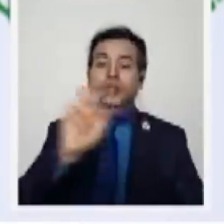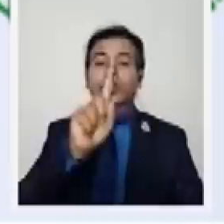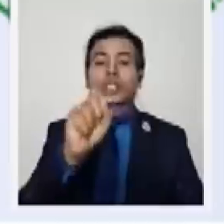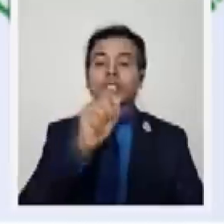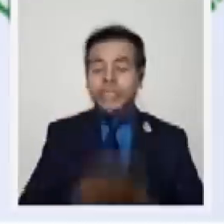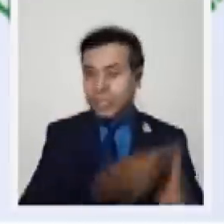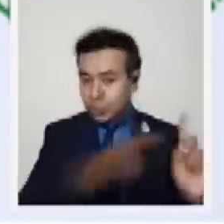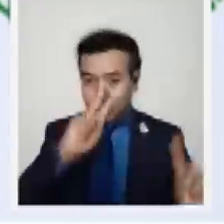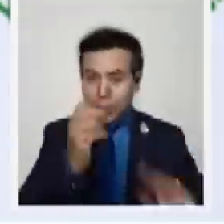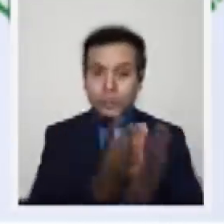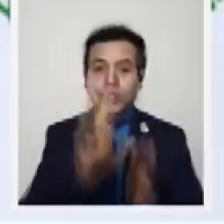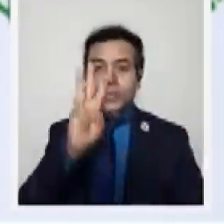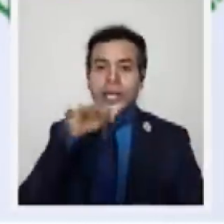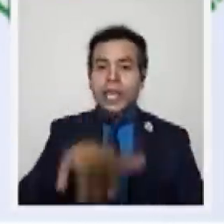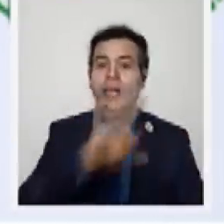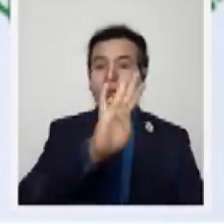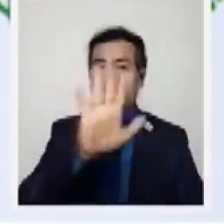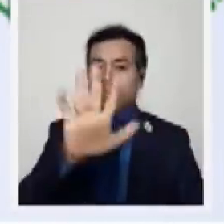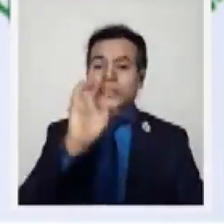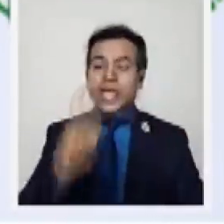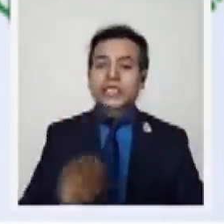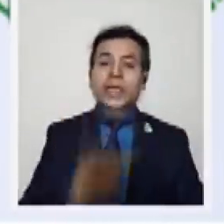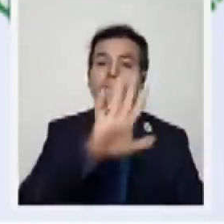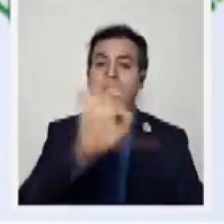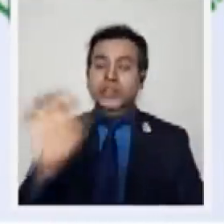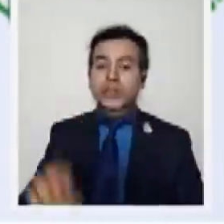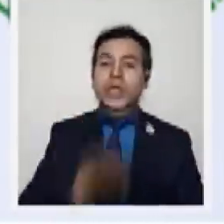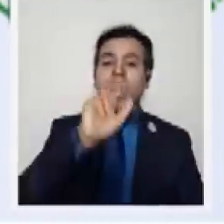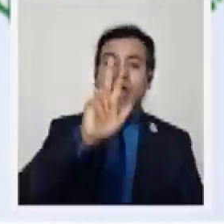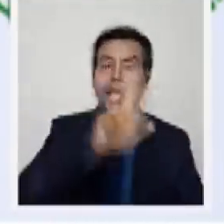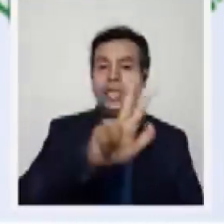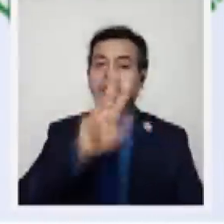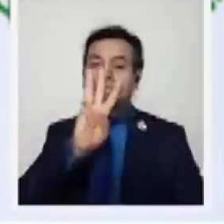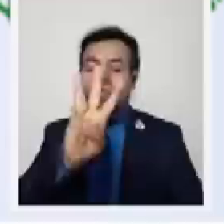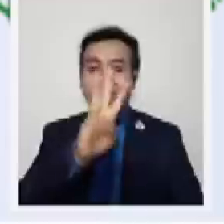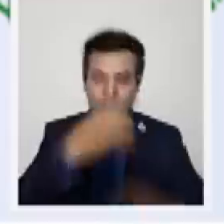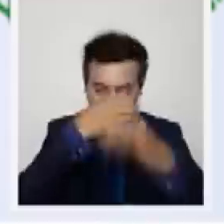24 ঘন্টায় পরীক্ষা করা হয়েছে 12,510টি নমুনা এবং এ পর্যন্ত নমুনা পরীক্ষা করা হয়েছে